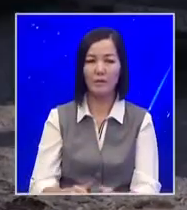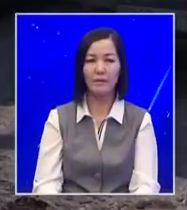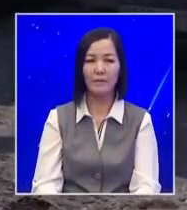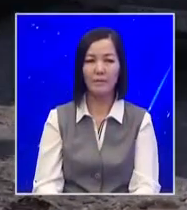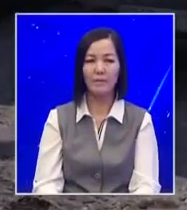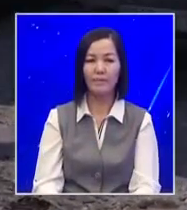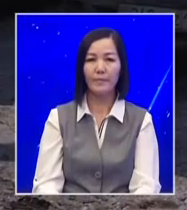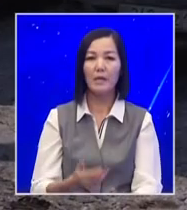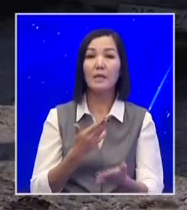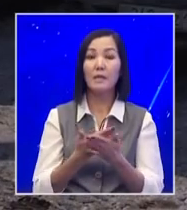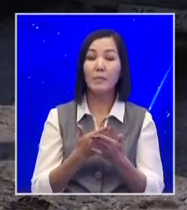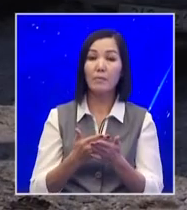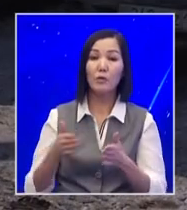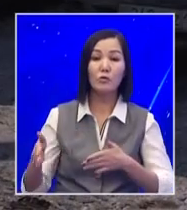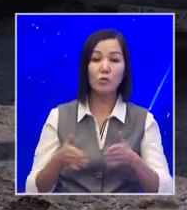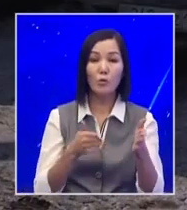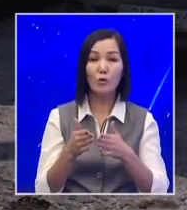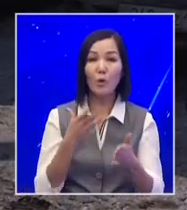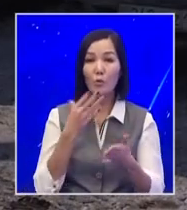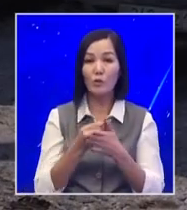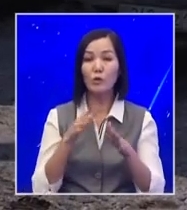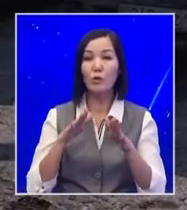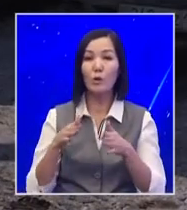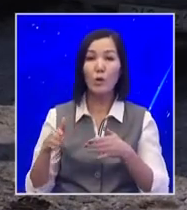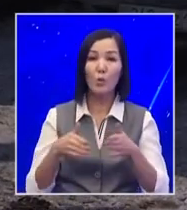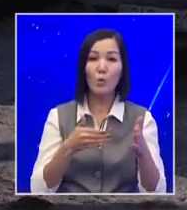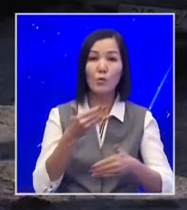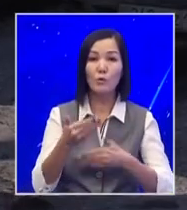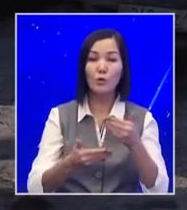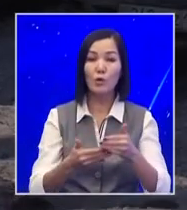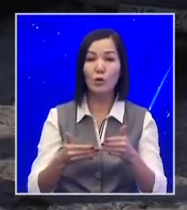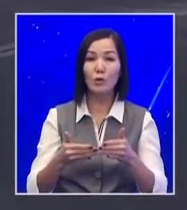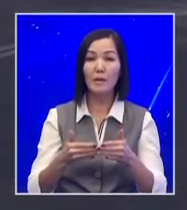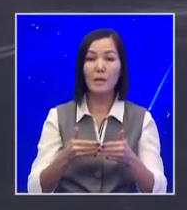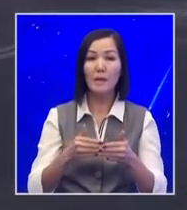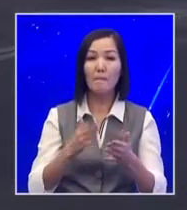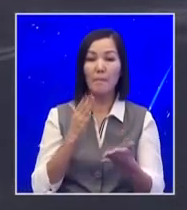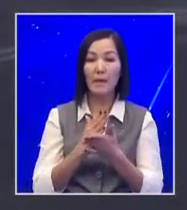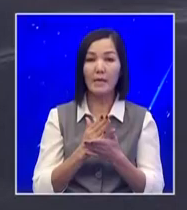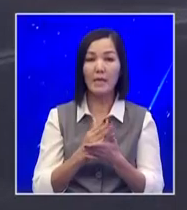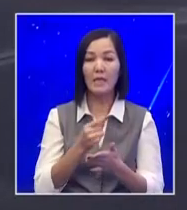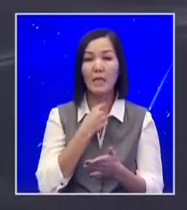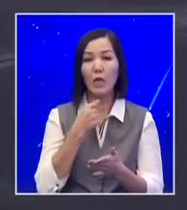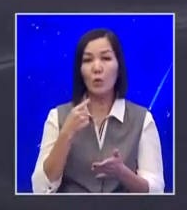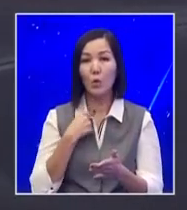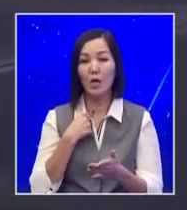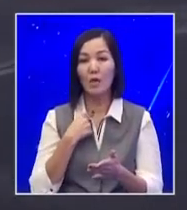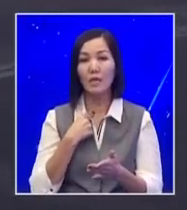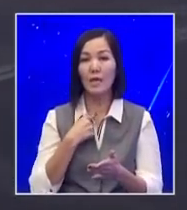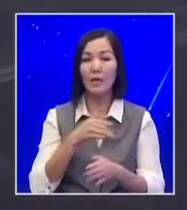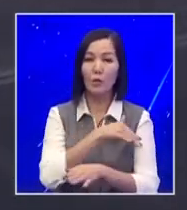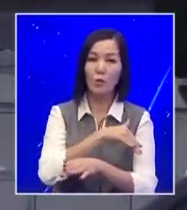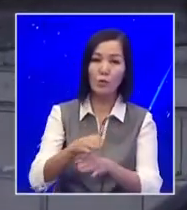Жолды белгіленбеген жерден өттіңіз. Міне жолды өтетін жеріңіз пеші қойып тұр сізге. Сіздің жерден жүгіріп өттіңіз жағын. Талдықорғанда дәл осылай көшені көлденең